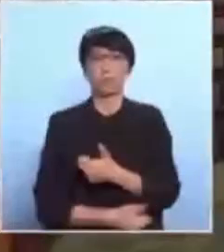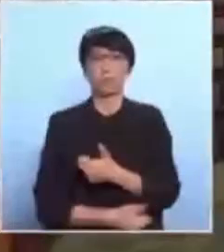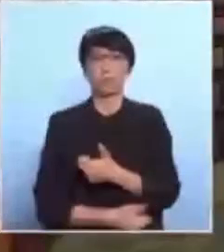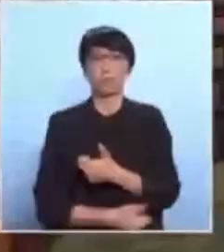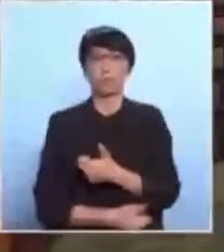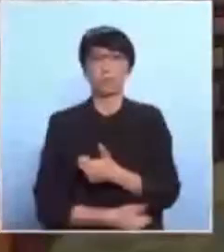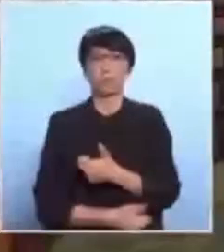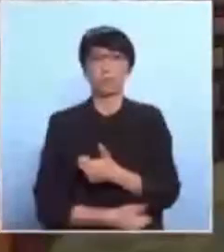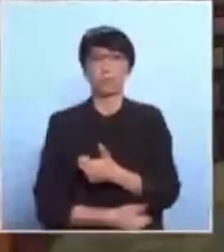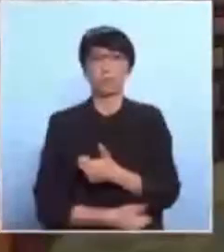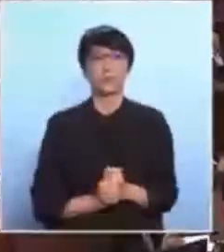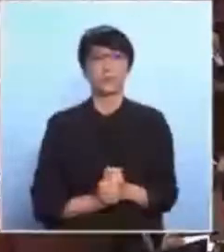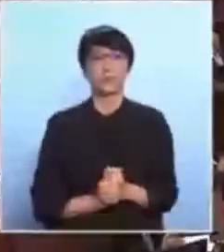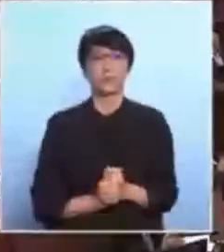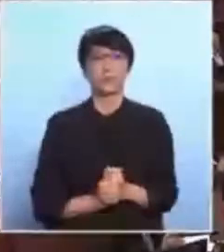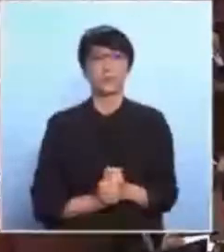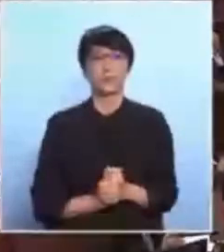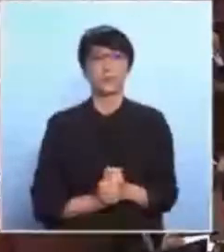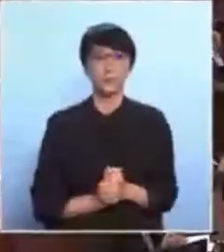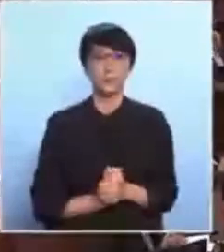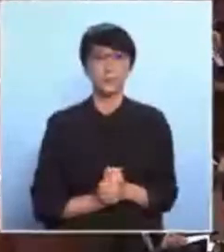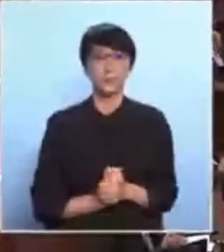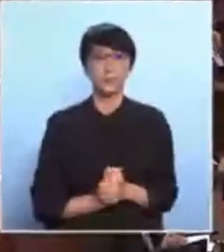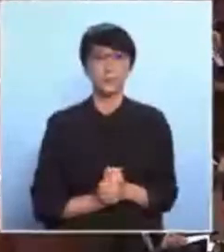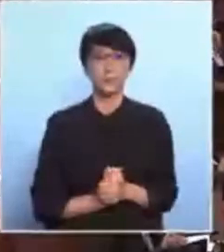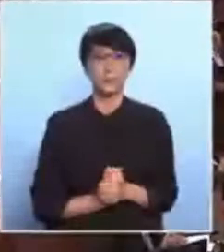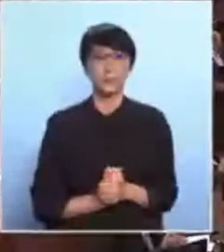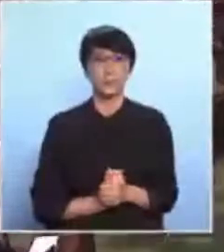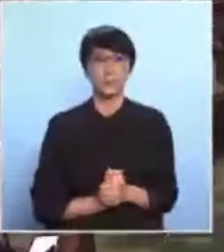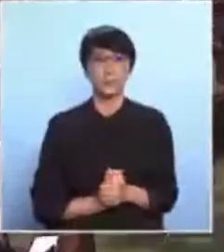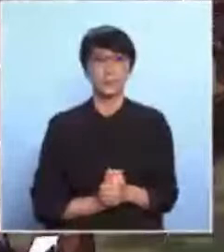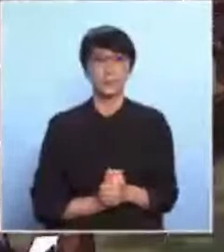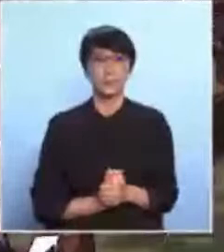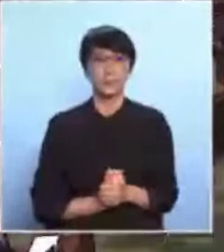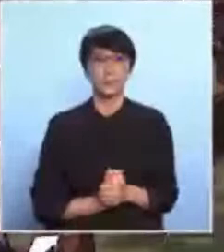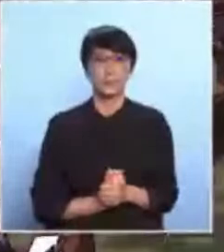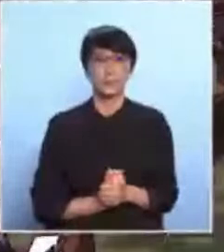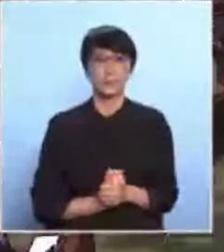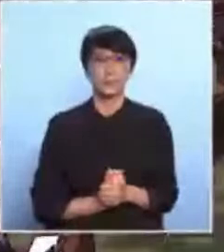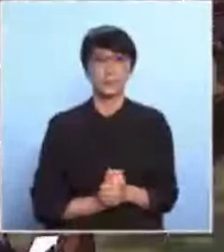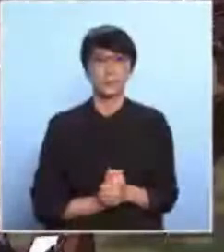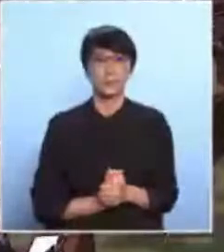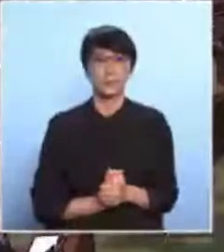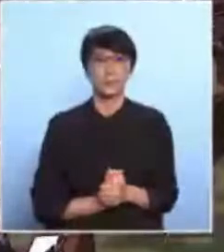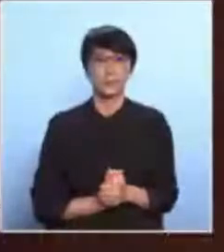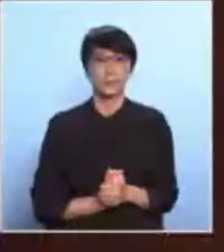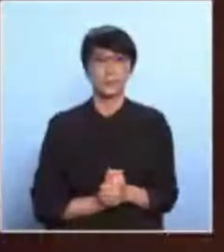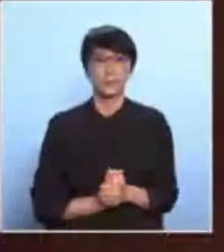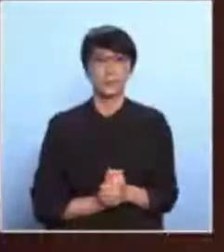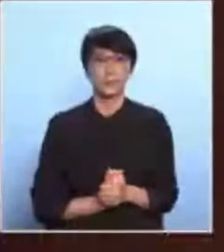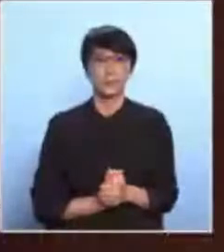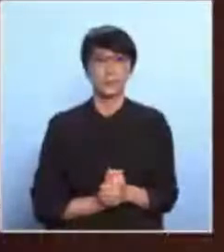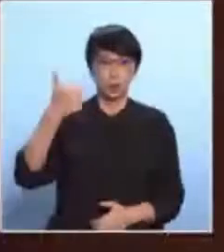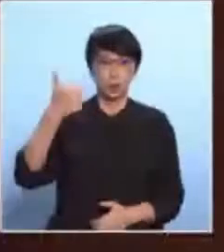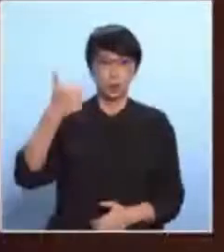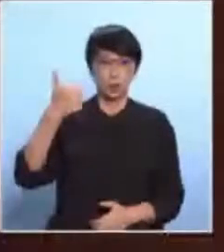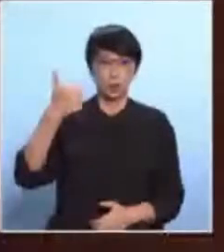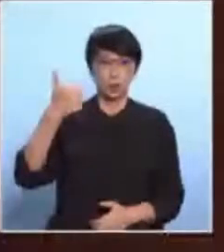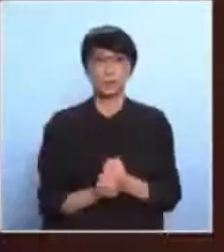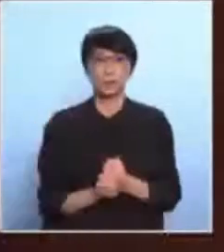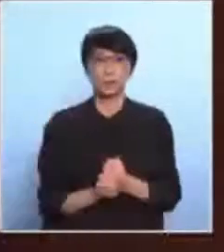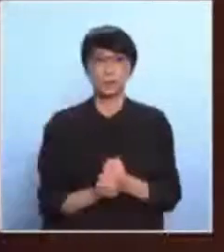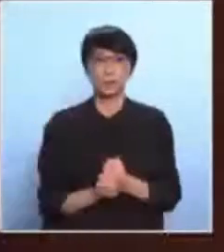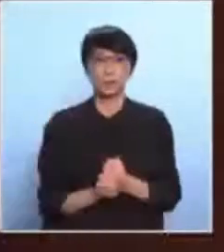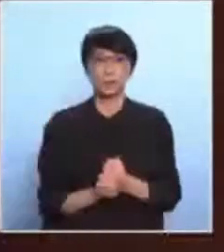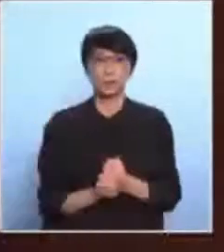you, everyone. 行政長官以 The Chief Executive has delivered a policy address to the